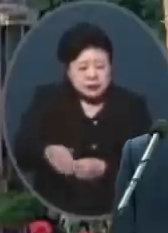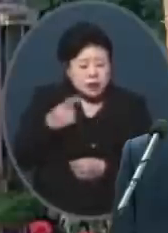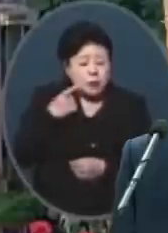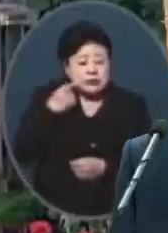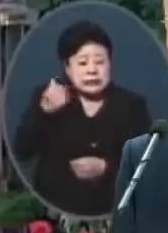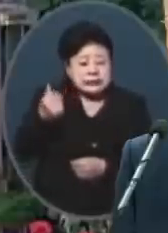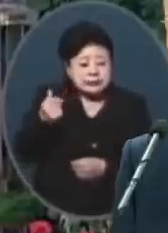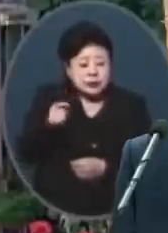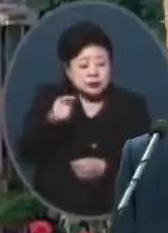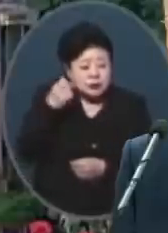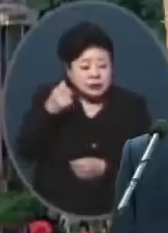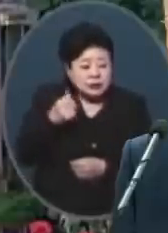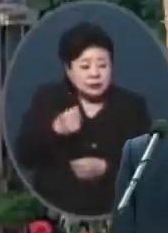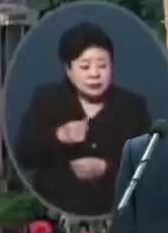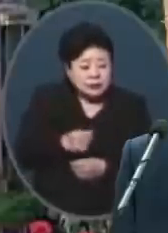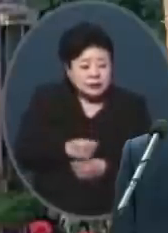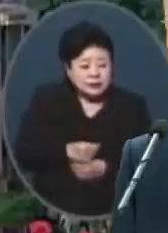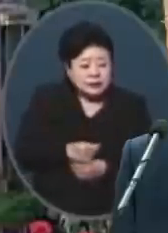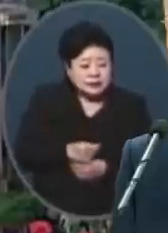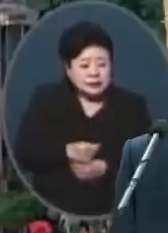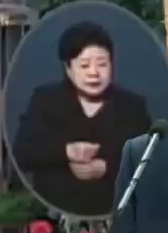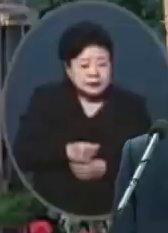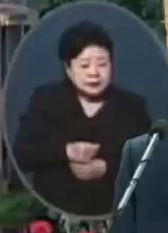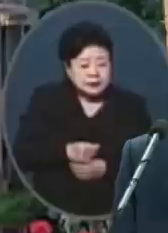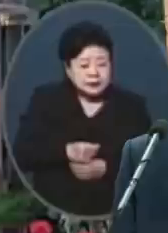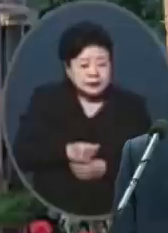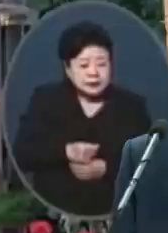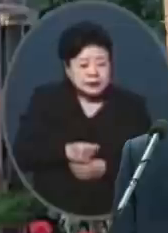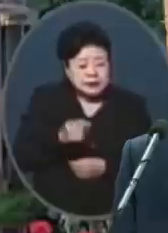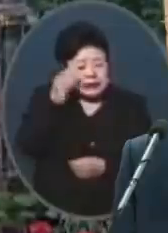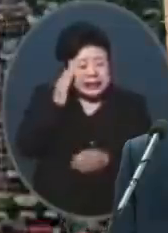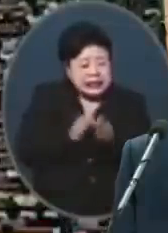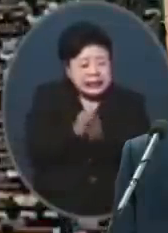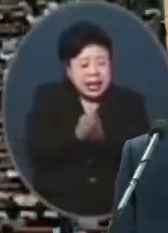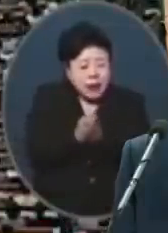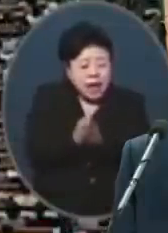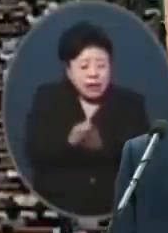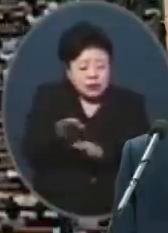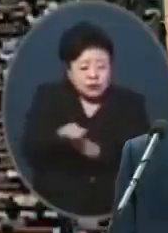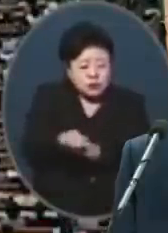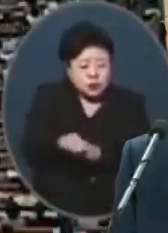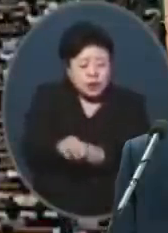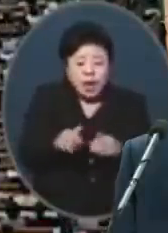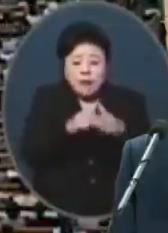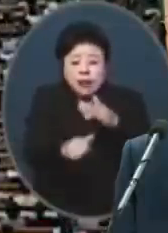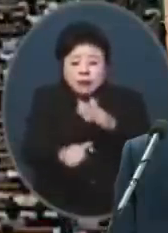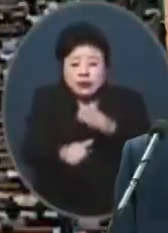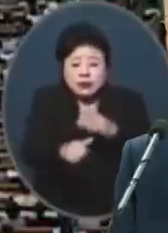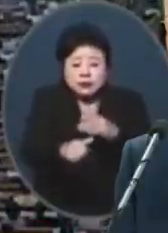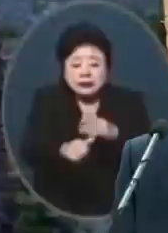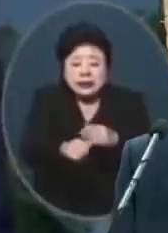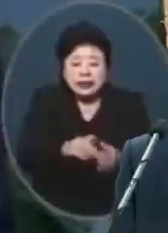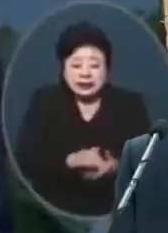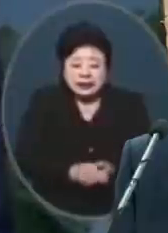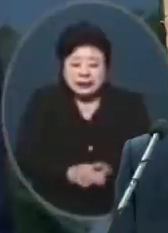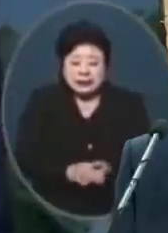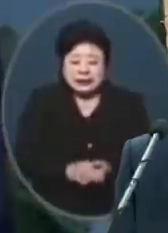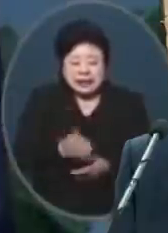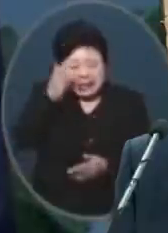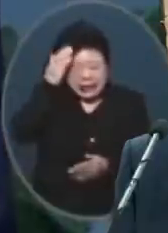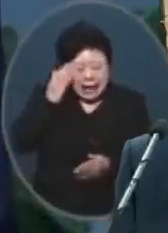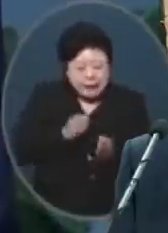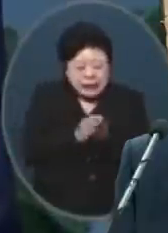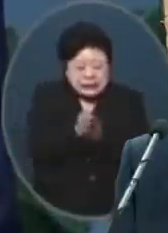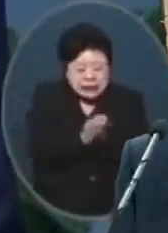목사님이 당관촌을 방문을 했습니다 석탄 케네는